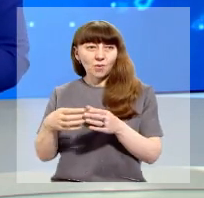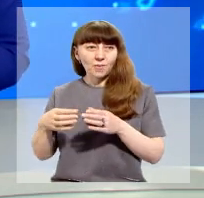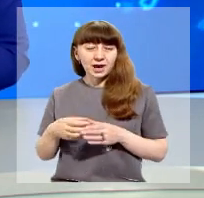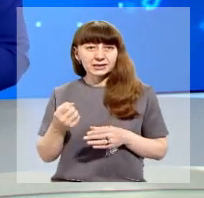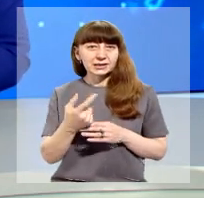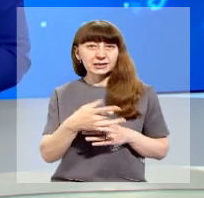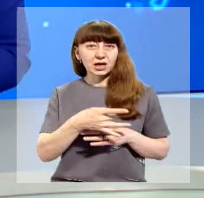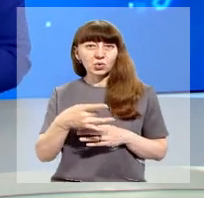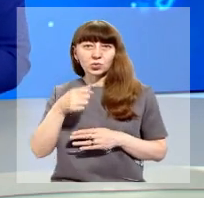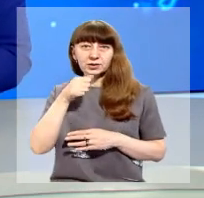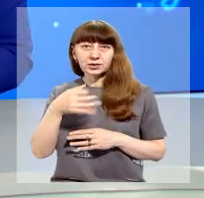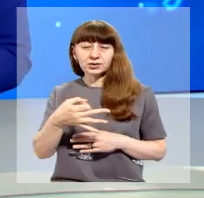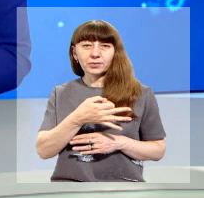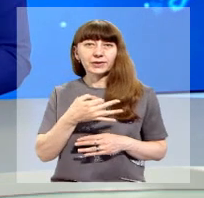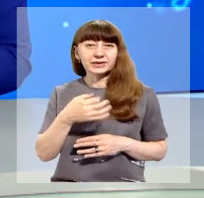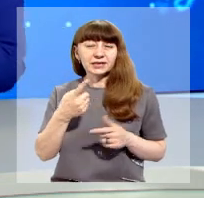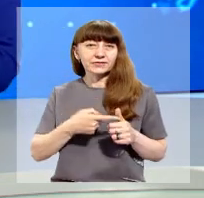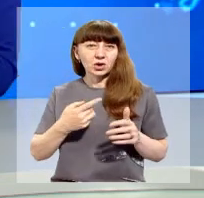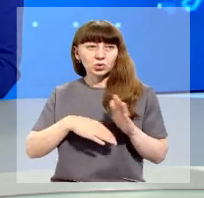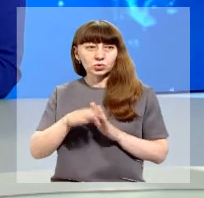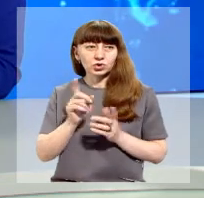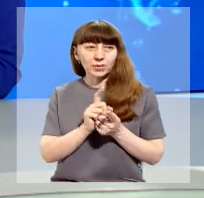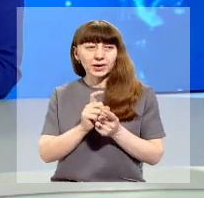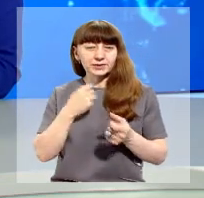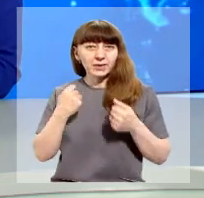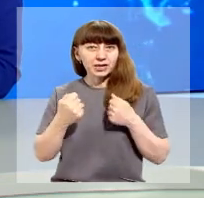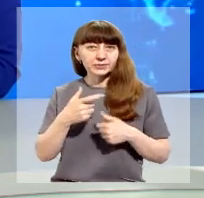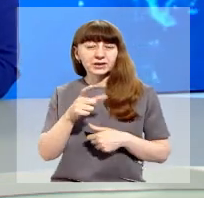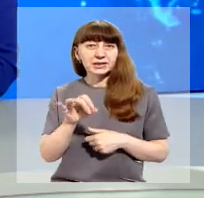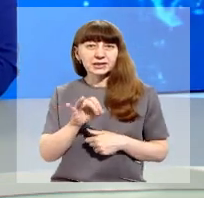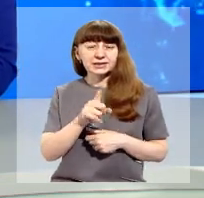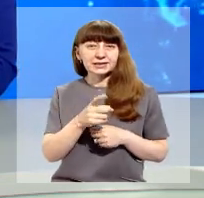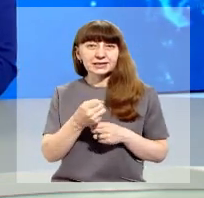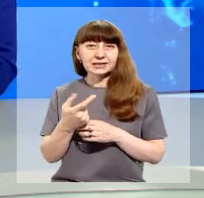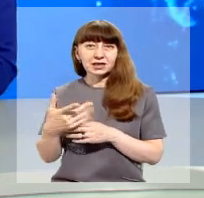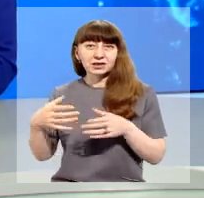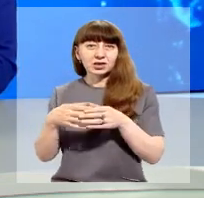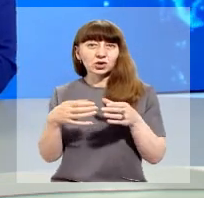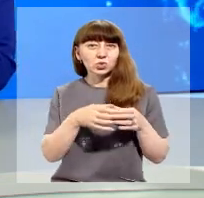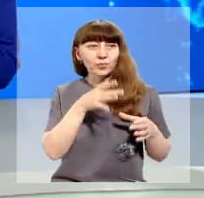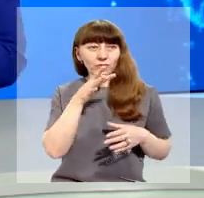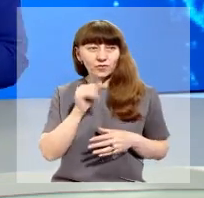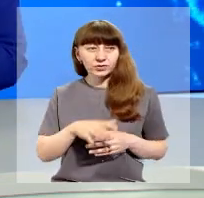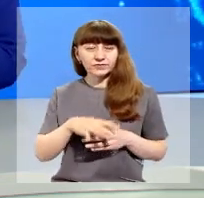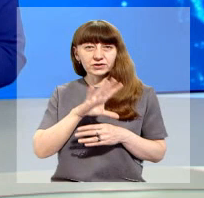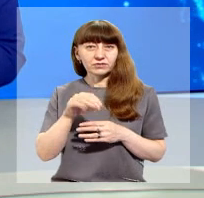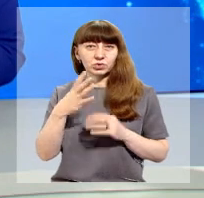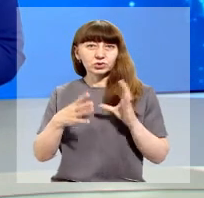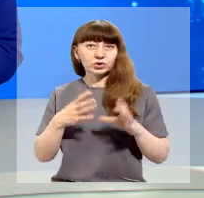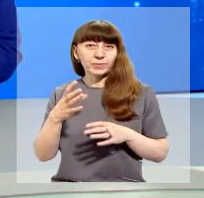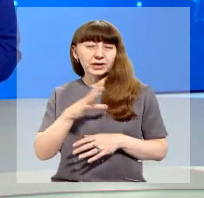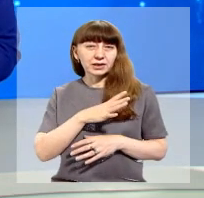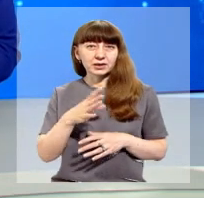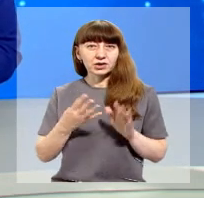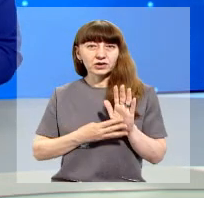районов Кустанайской области. За звание лучшего боролись спортсмены из нескольких возрастных категорий. Всего на чемпионате было